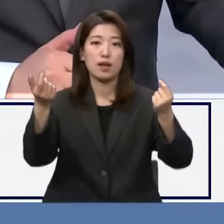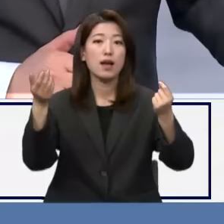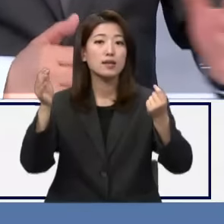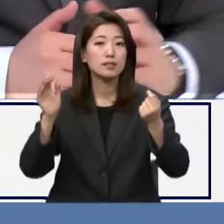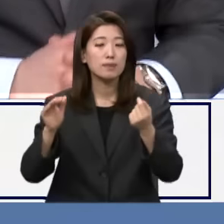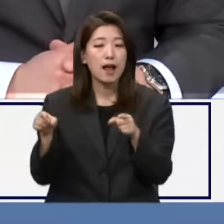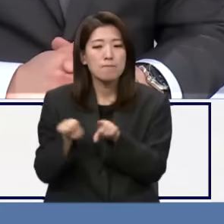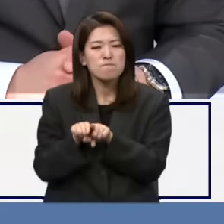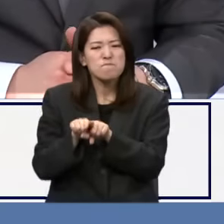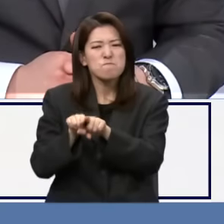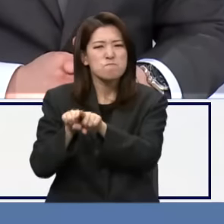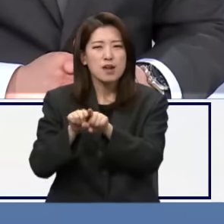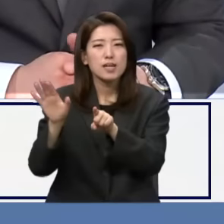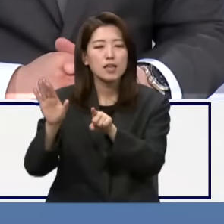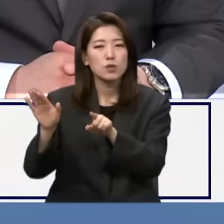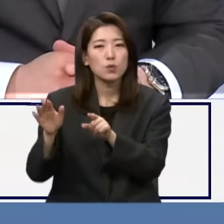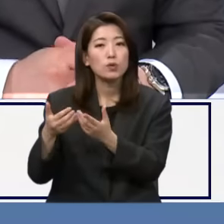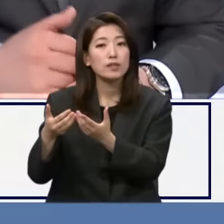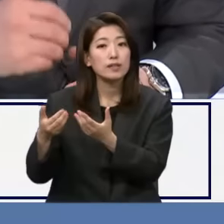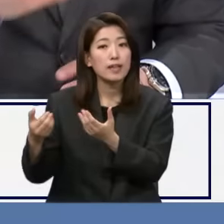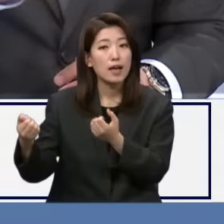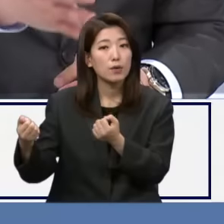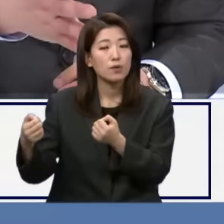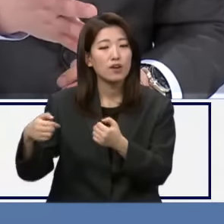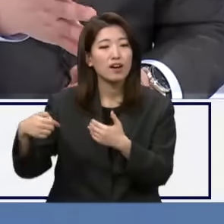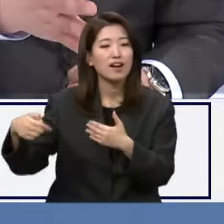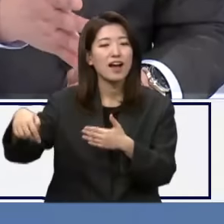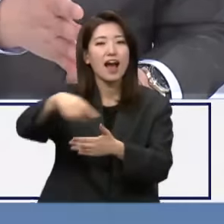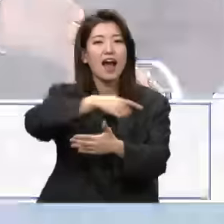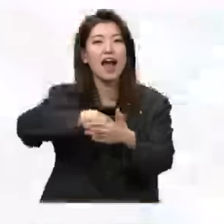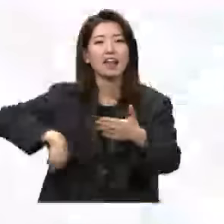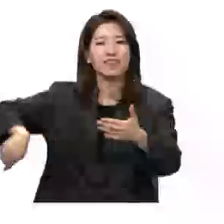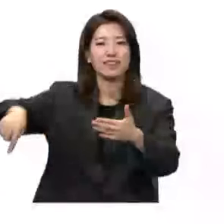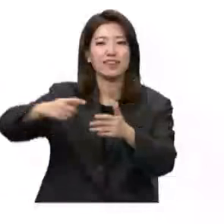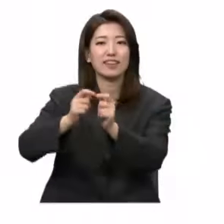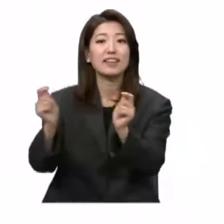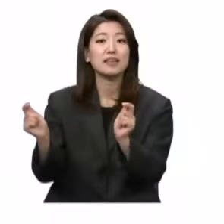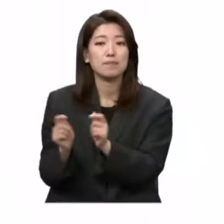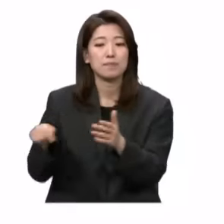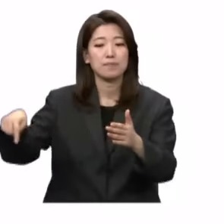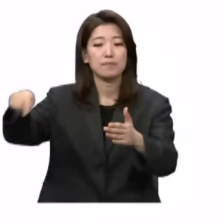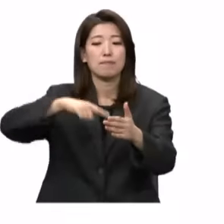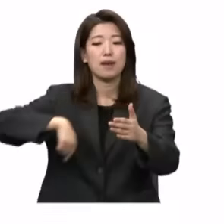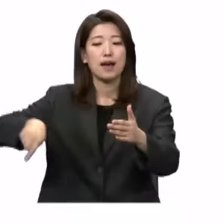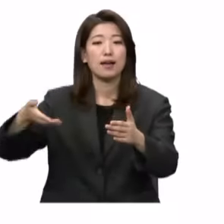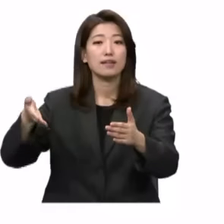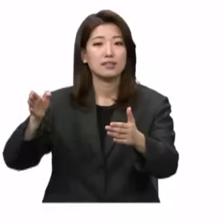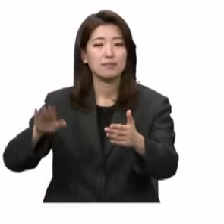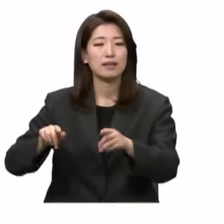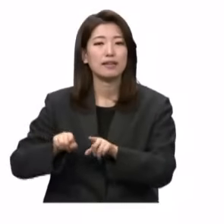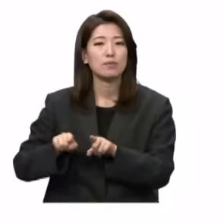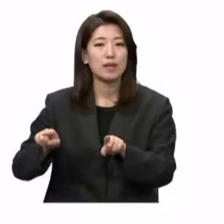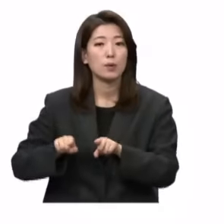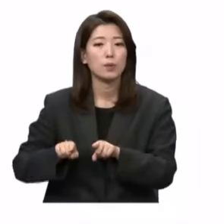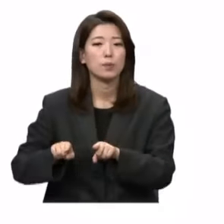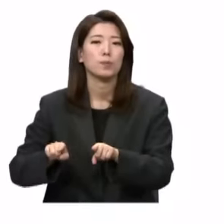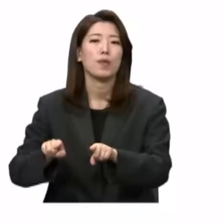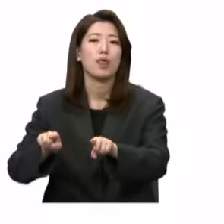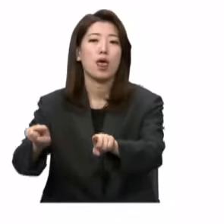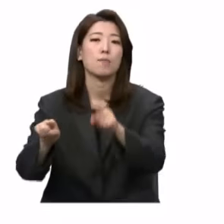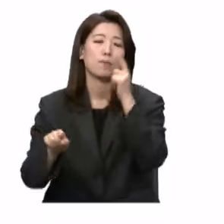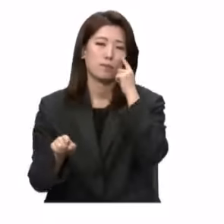이제 이종섭 전 장관에 대한 공격 특검법은 윤석열 대통령을 공격하는 거 아니겠습니까 인사권자인 그다음에 이제 한동훈 특검법은 아까 제가 말씀드린